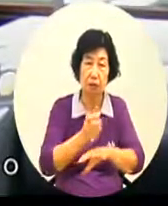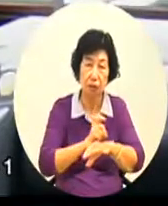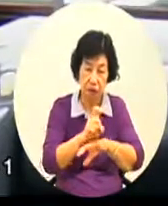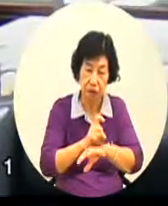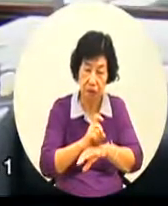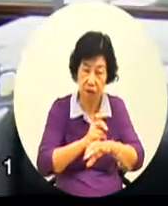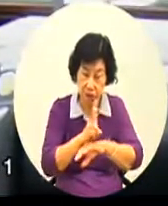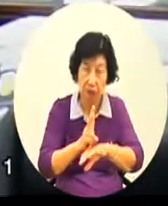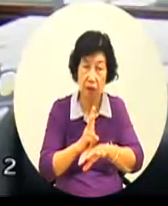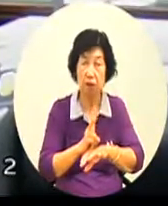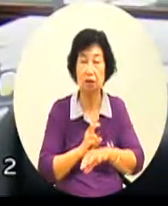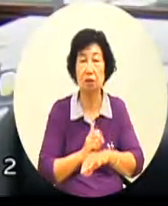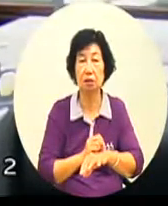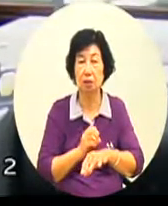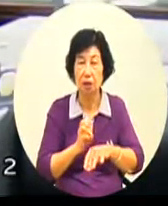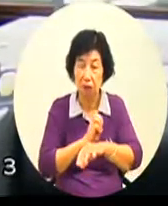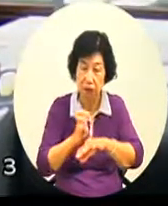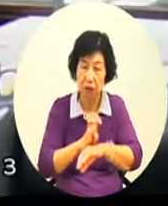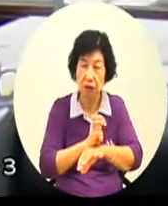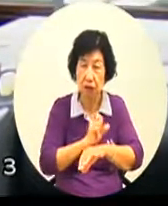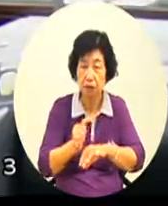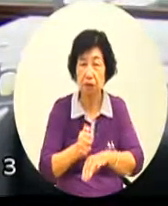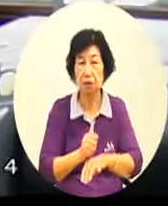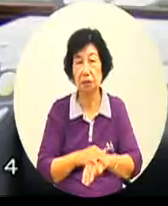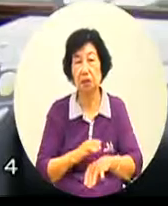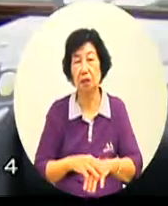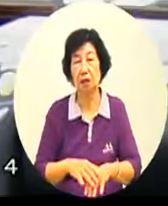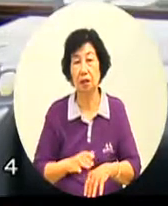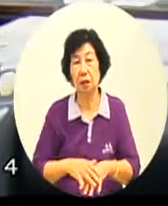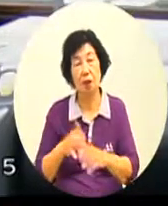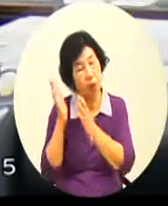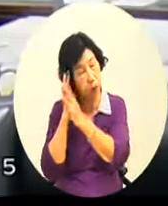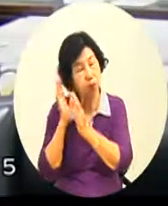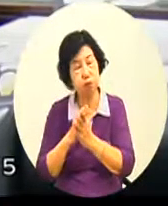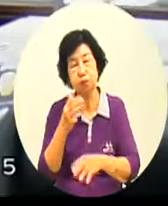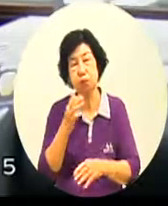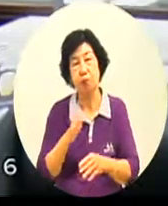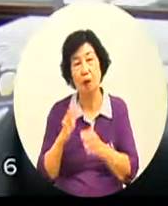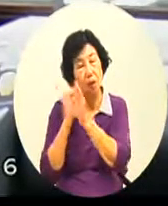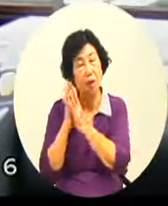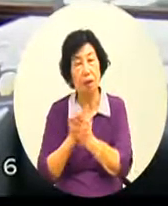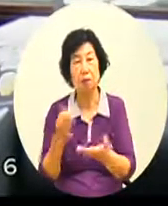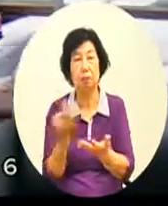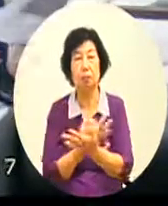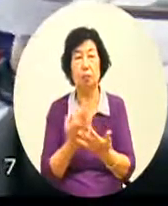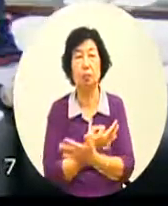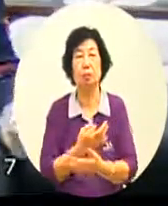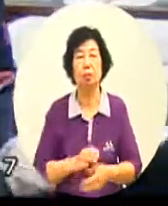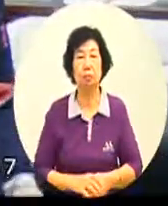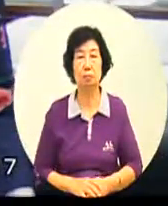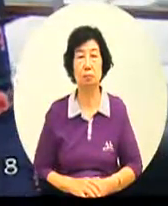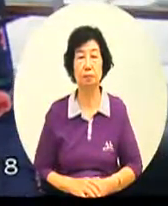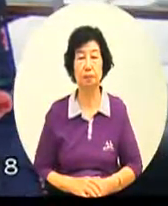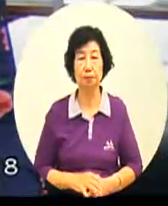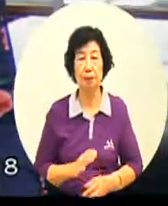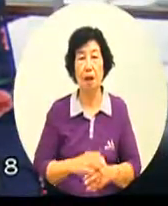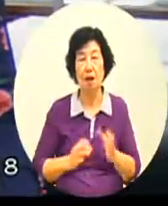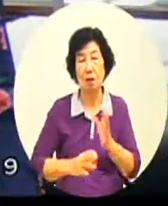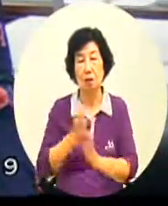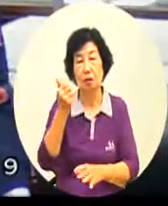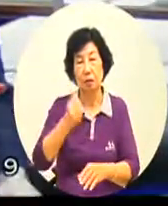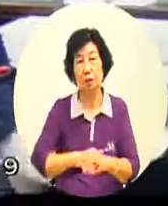有14、15个小时的，啊，那他要睡吗？他要睡吗？另外呢，我们的局处首长也太努力